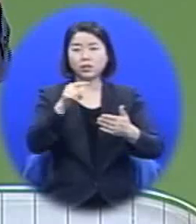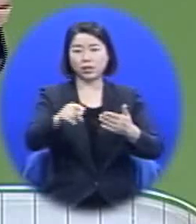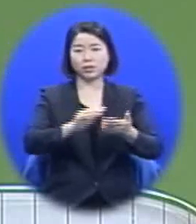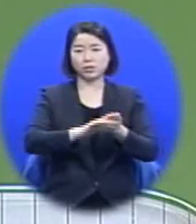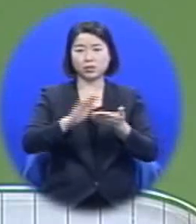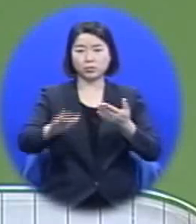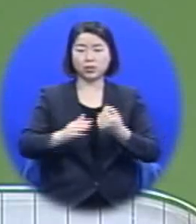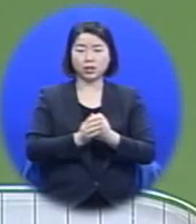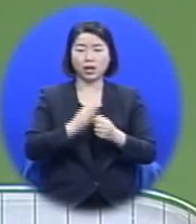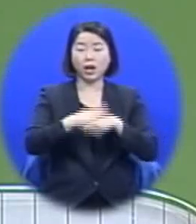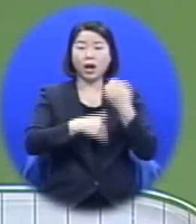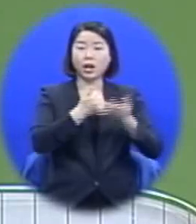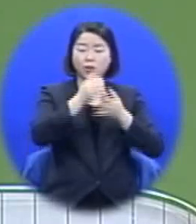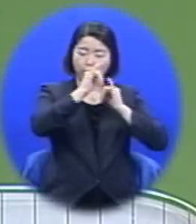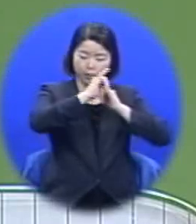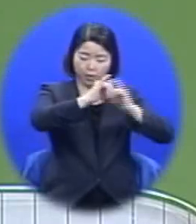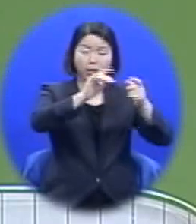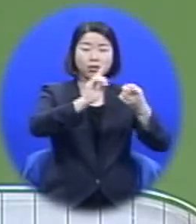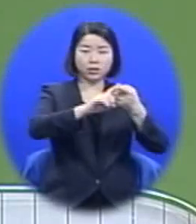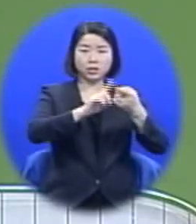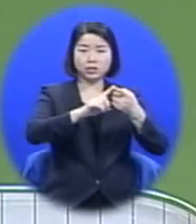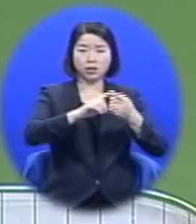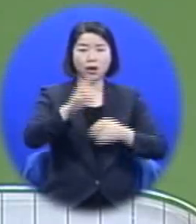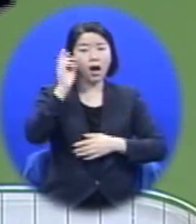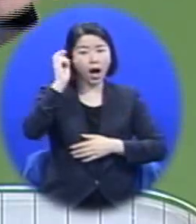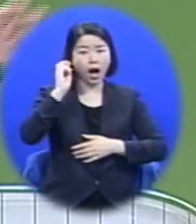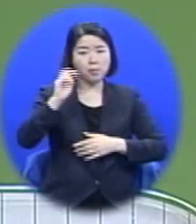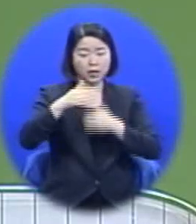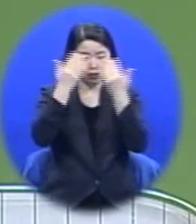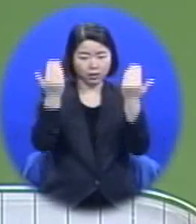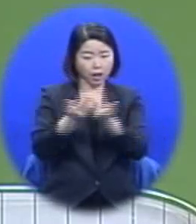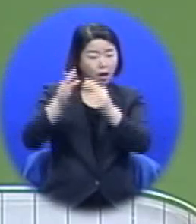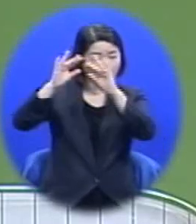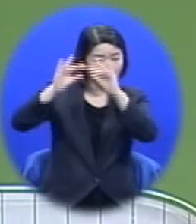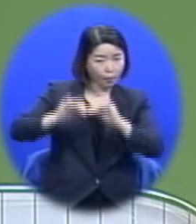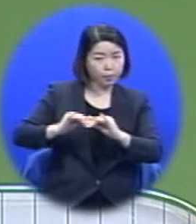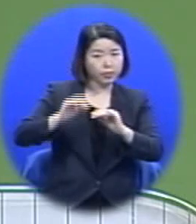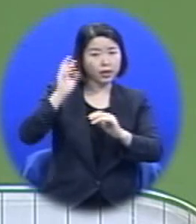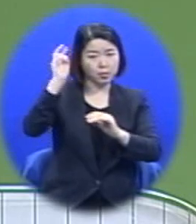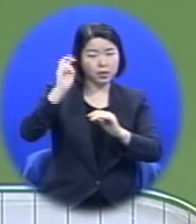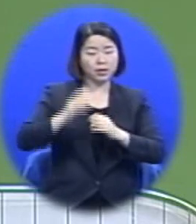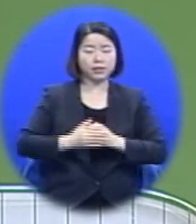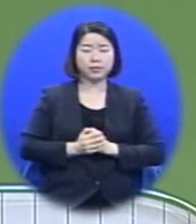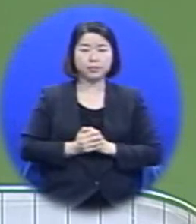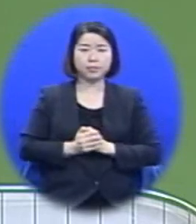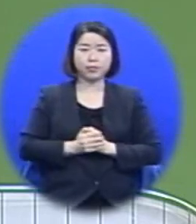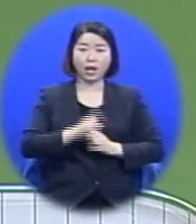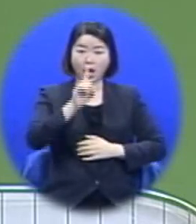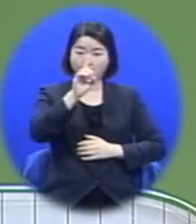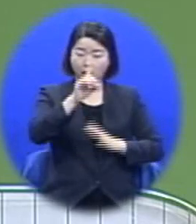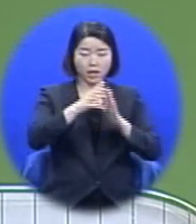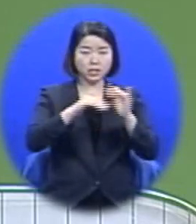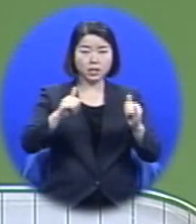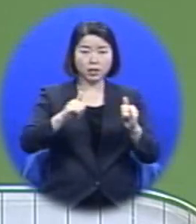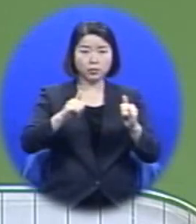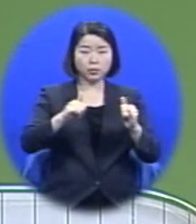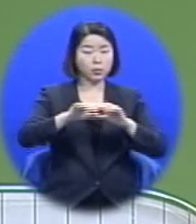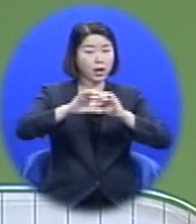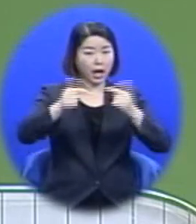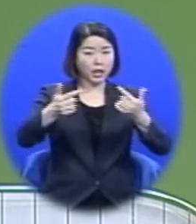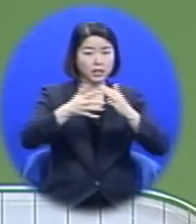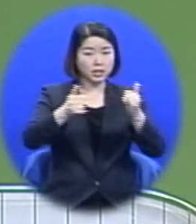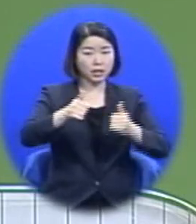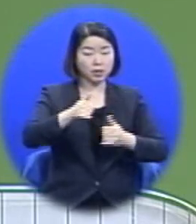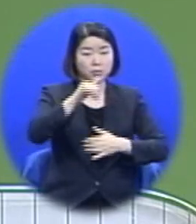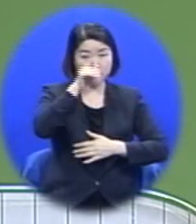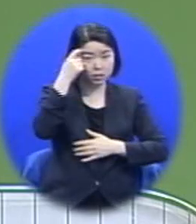하나님이 위대하신 단거 하는 것에 대해서 아 막 다 동의 하실 거예요 한 사람도 아마 아닌 사람이